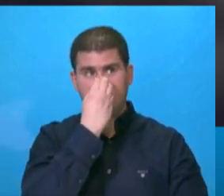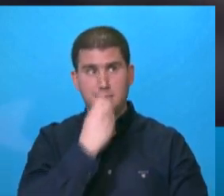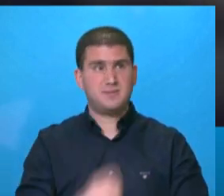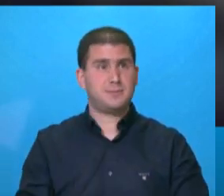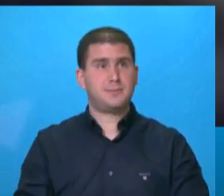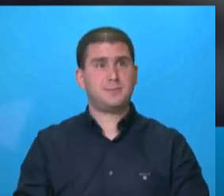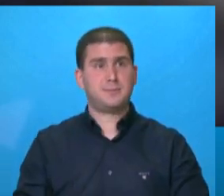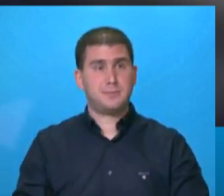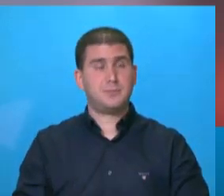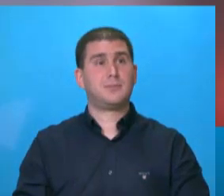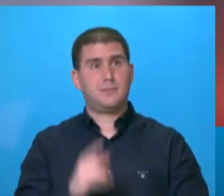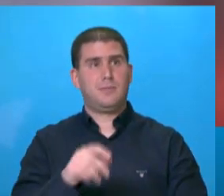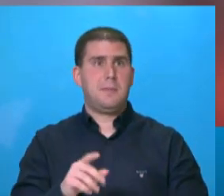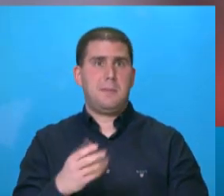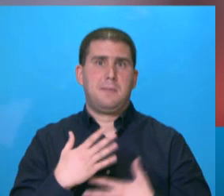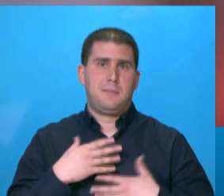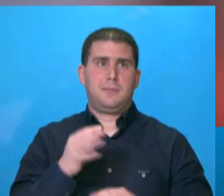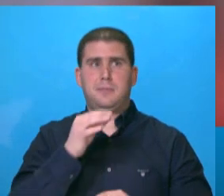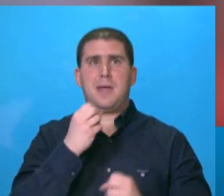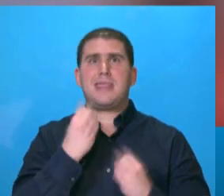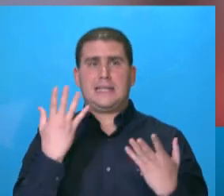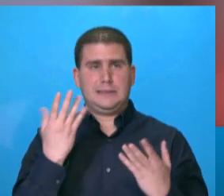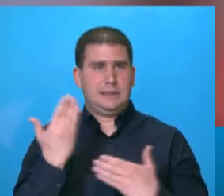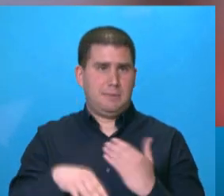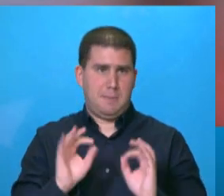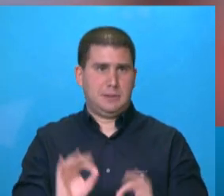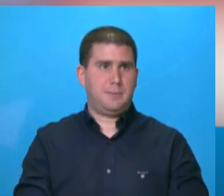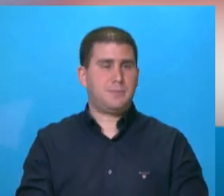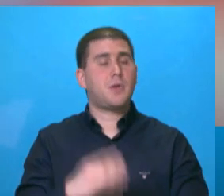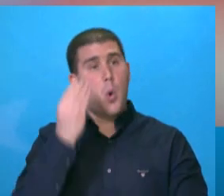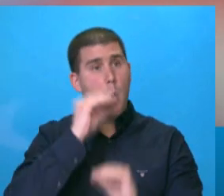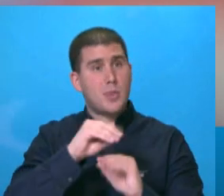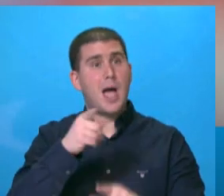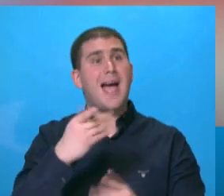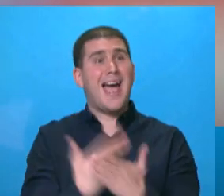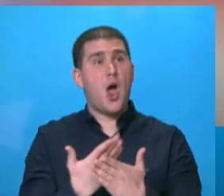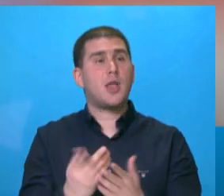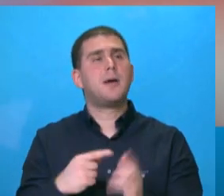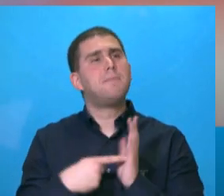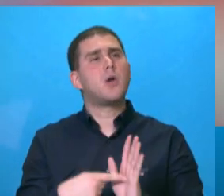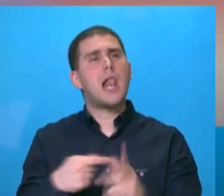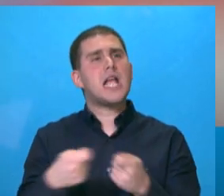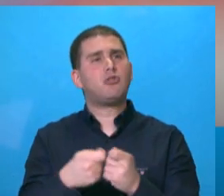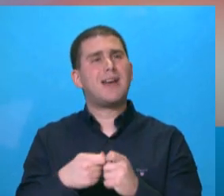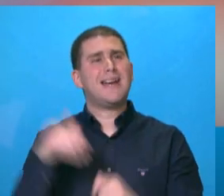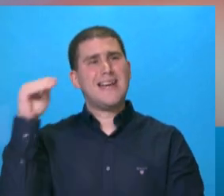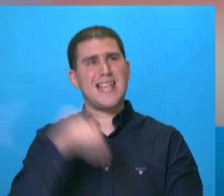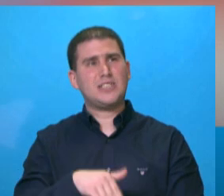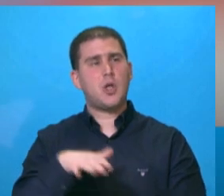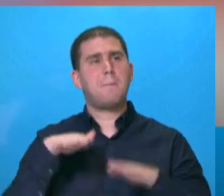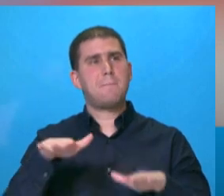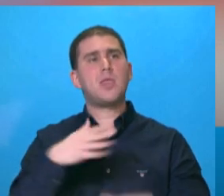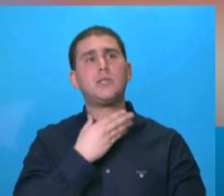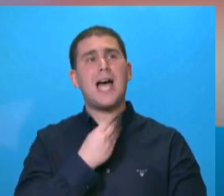בנה זה נגמר טוב. A stunning announcement from the FAA. New evidence begins to show a connection between Sunday's airplane crash in